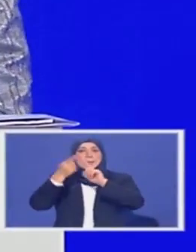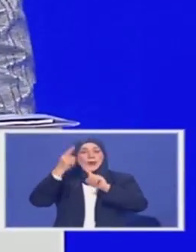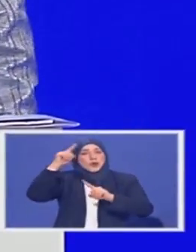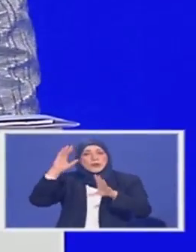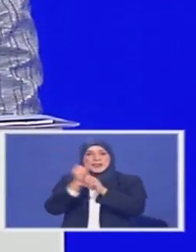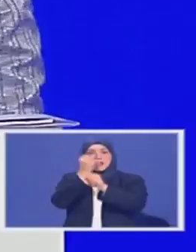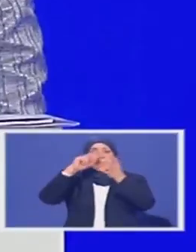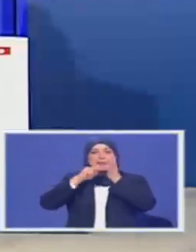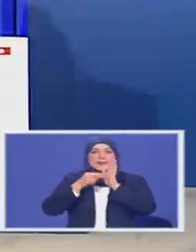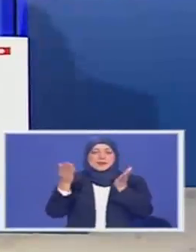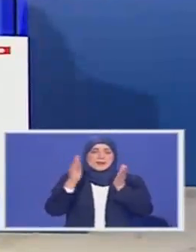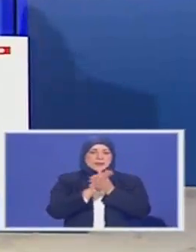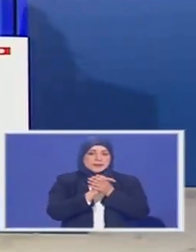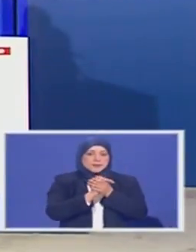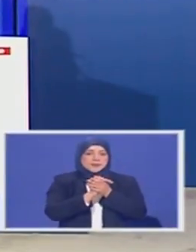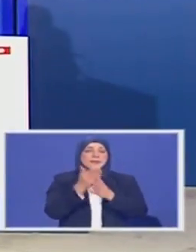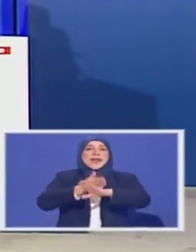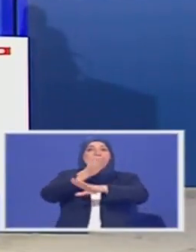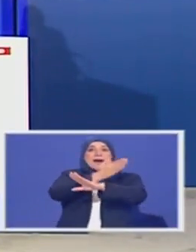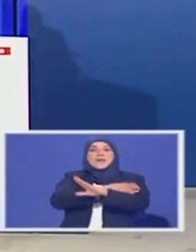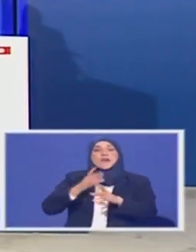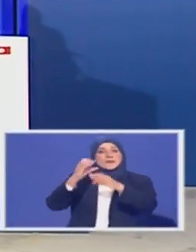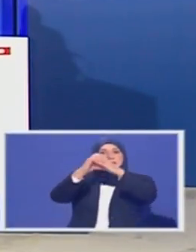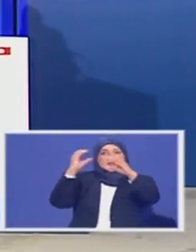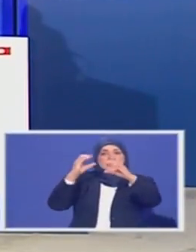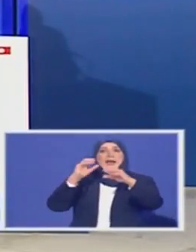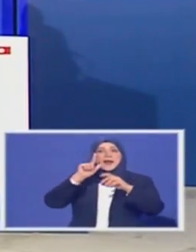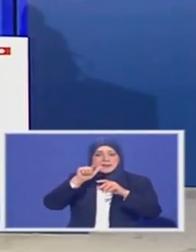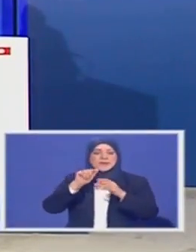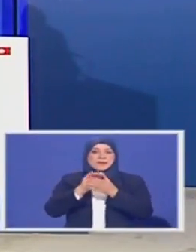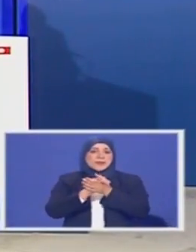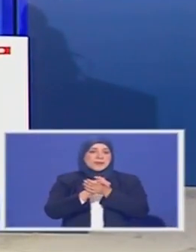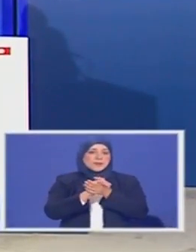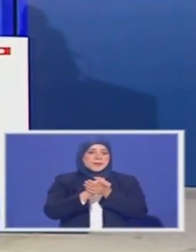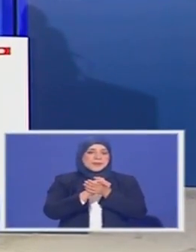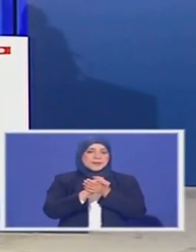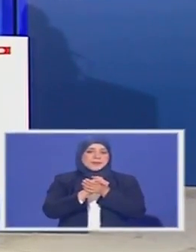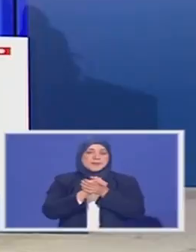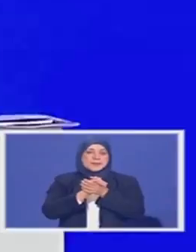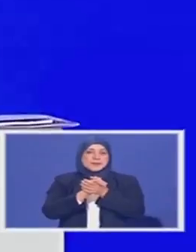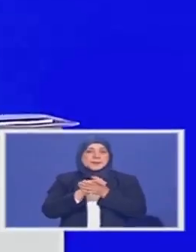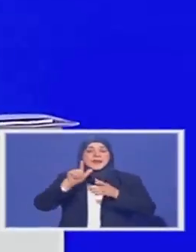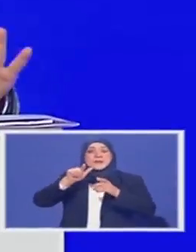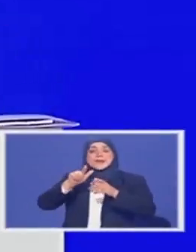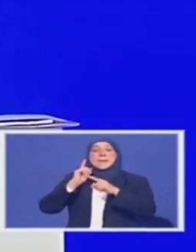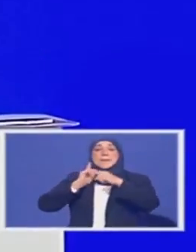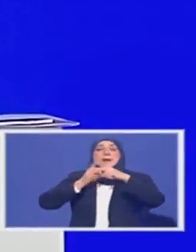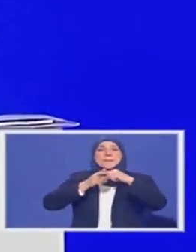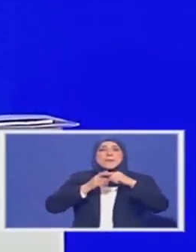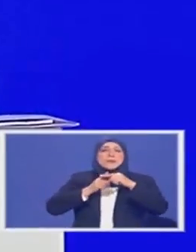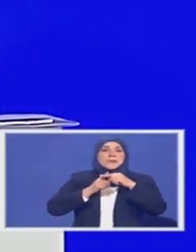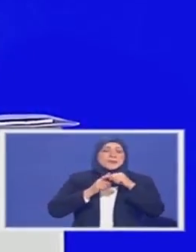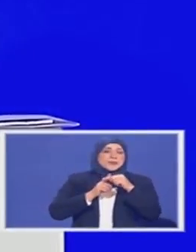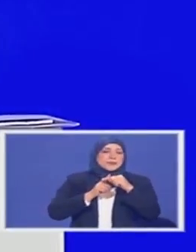إنجاح هذه الخطة. قبل ما نمشي للنقل ثم أولا التنقل هو باش يقعد المبدأ هو ممنوع للجميع معناها